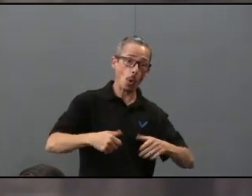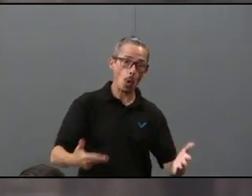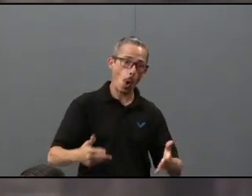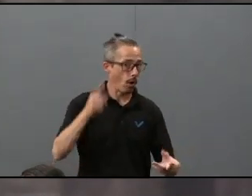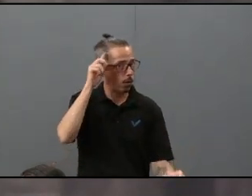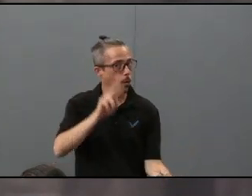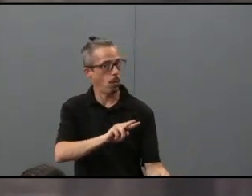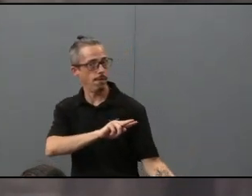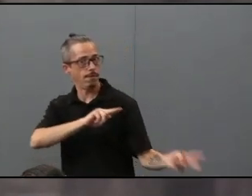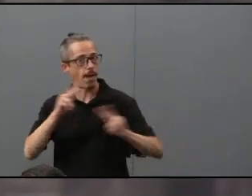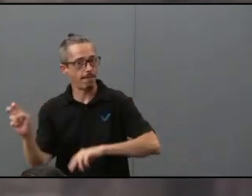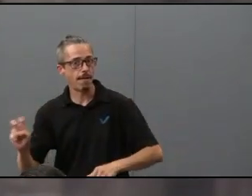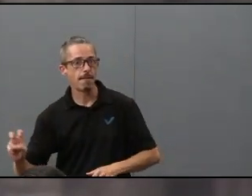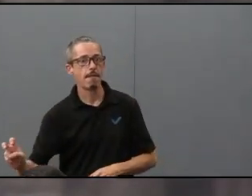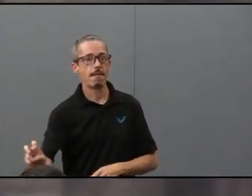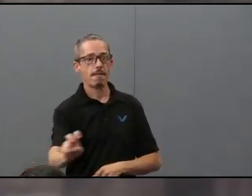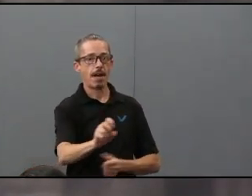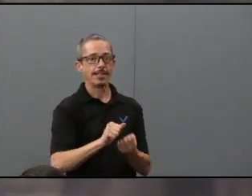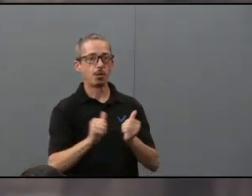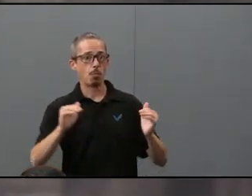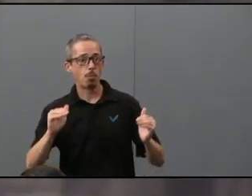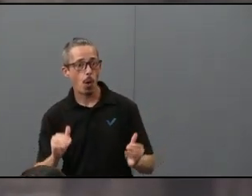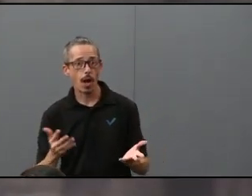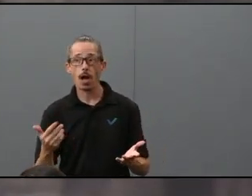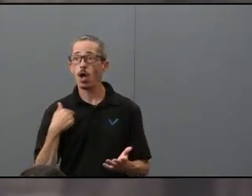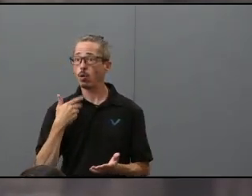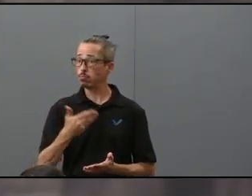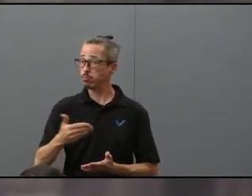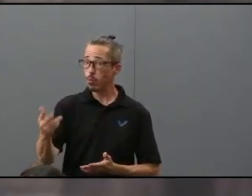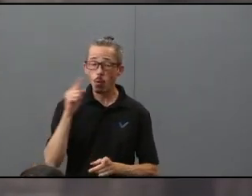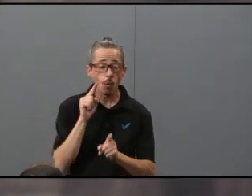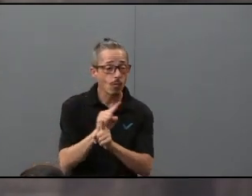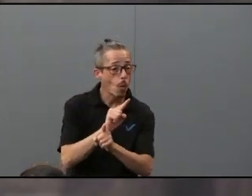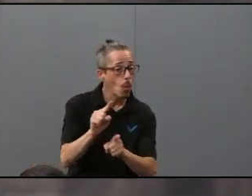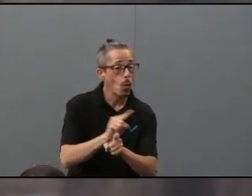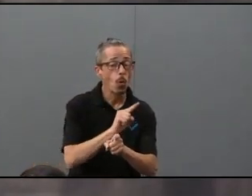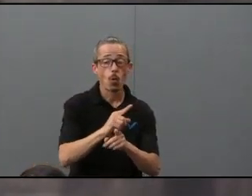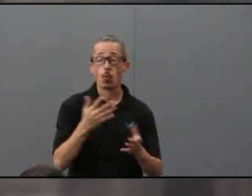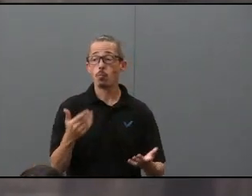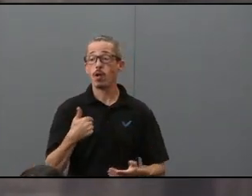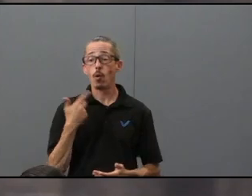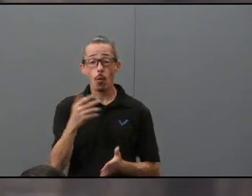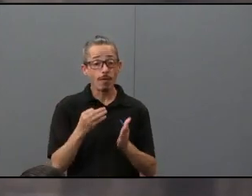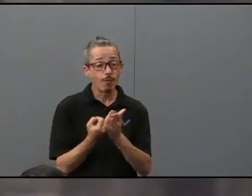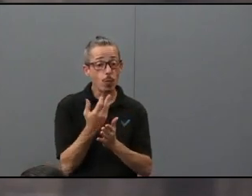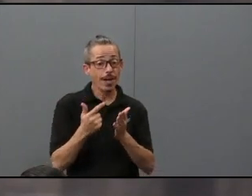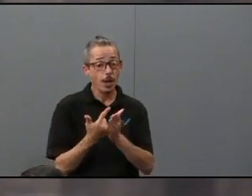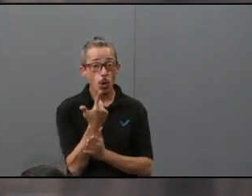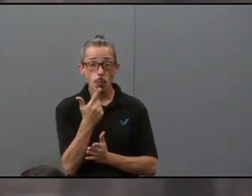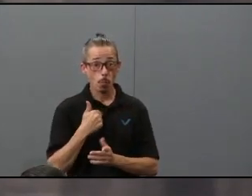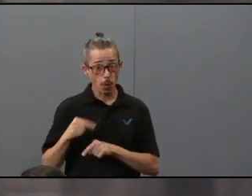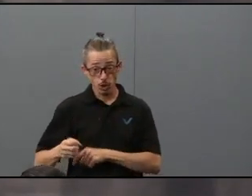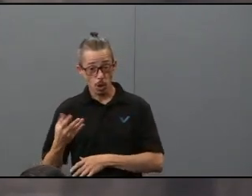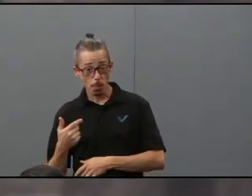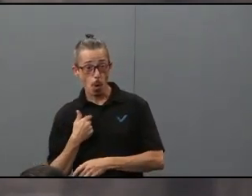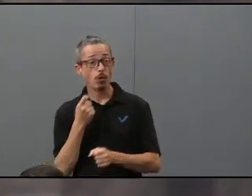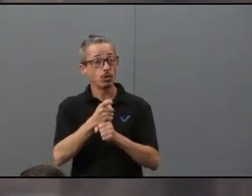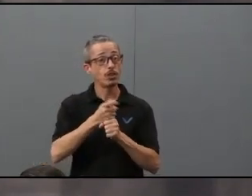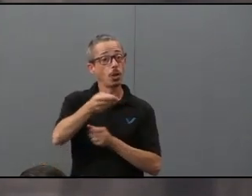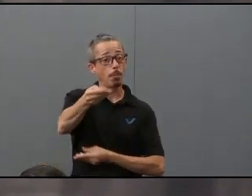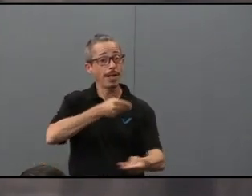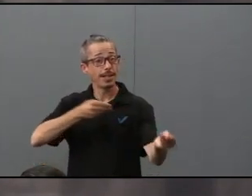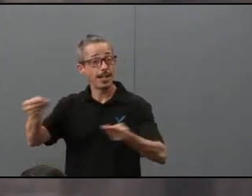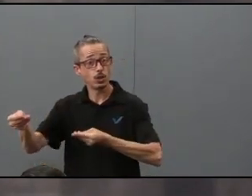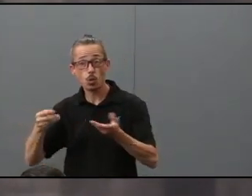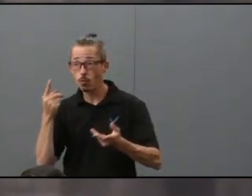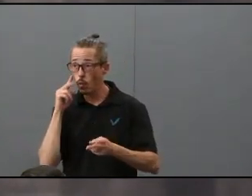lorsque je vais arriver pour aller vous consulter je vais aller vous voir pas seulement acheter des fruits des légumes que j'ai de besoin que j'ai pas dans mon jardin mais que vous